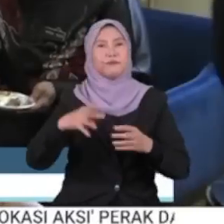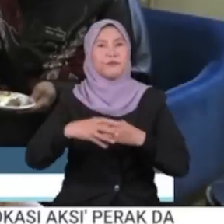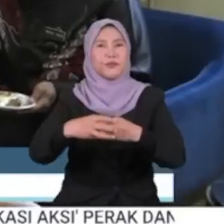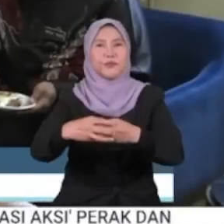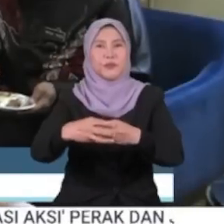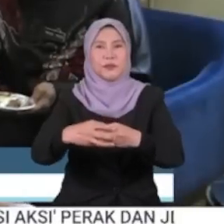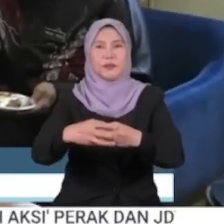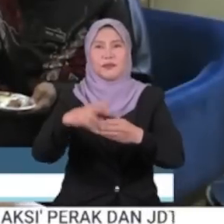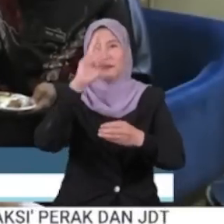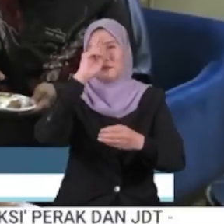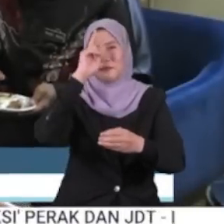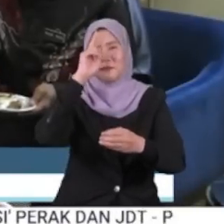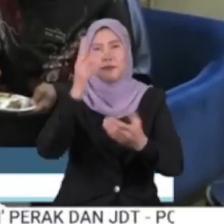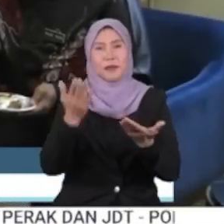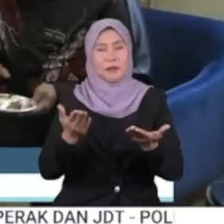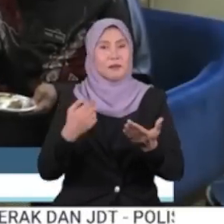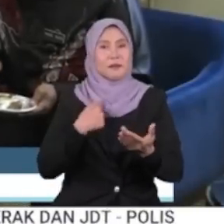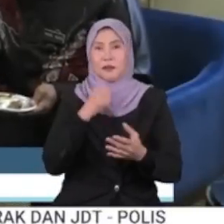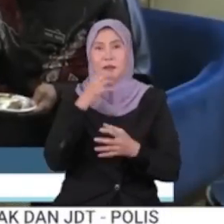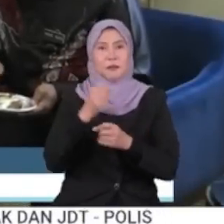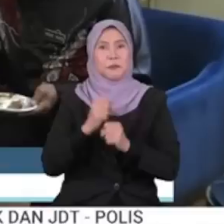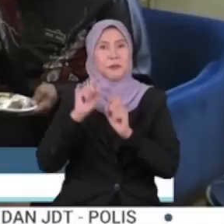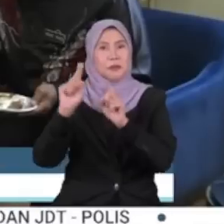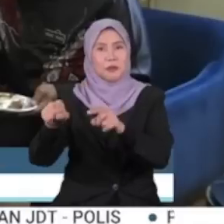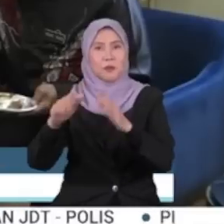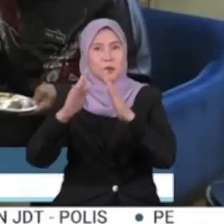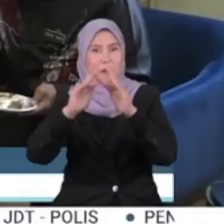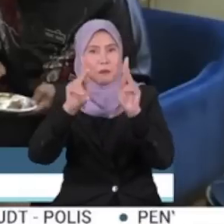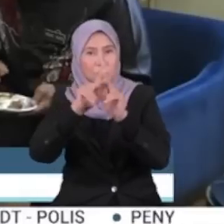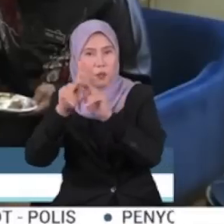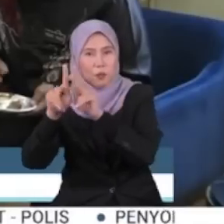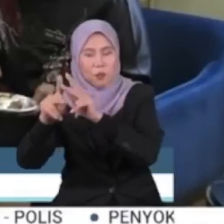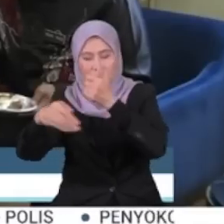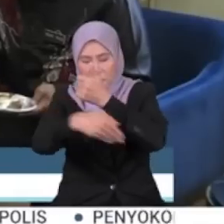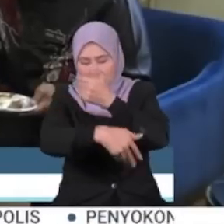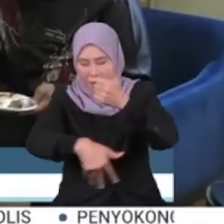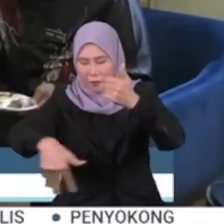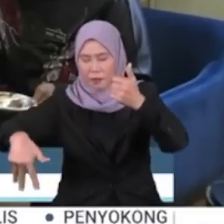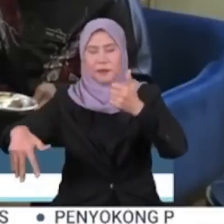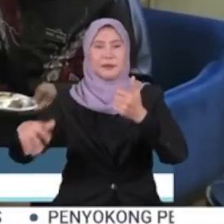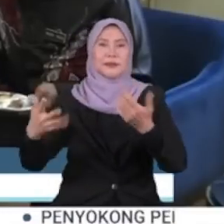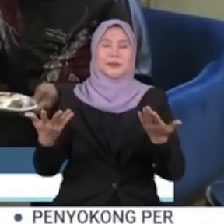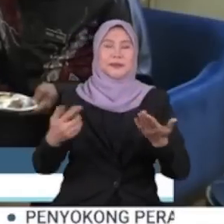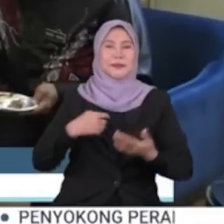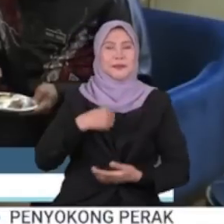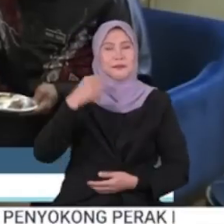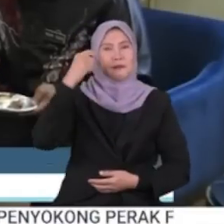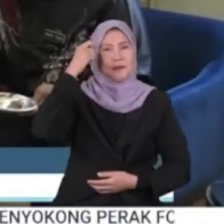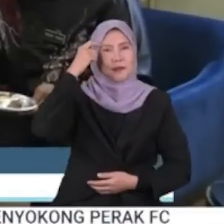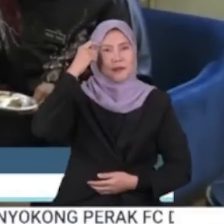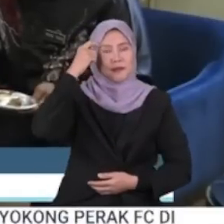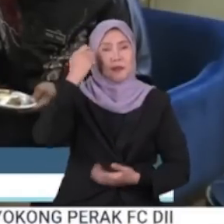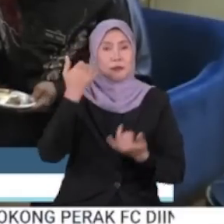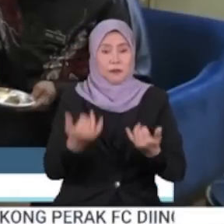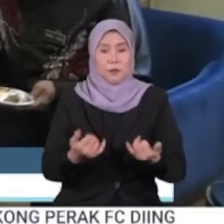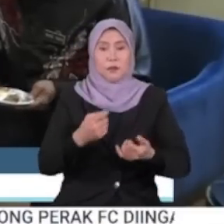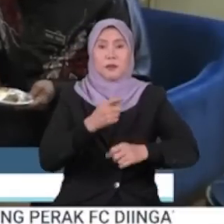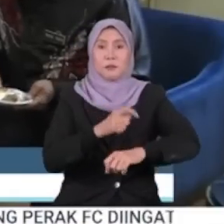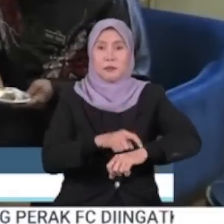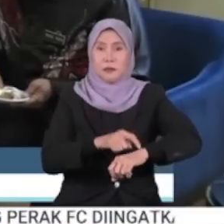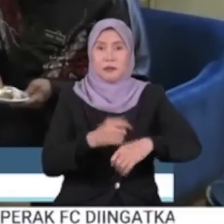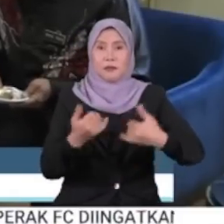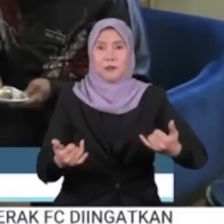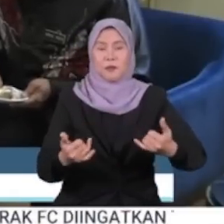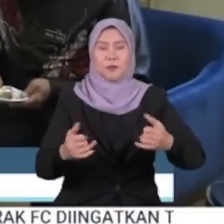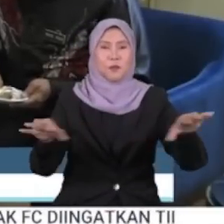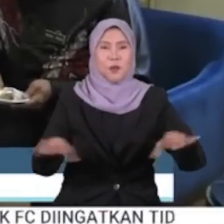yang itu saja. Jadi saya tak dapat pergi kepada orang kampung, orang bawah-bawah. Jadi saya fikir adalah tiba masa saya